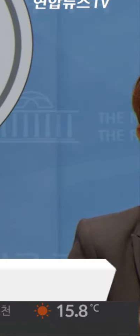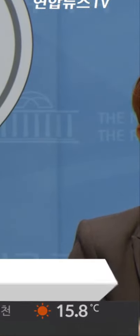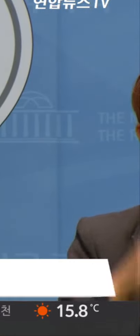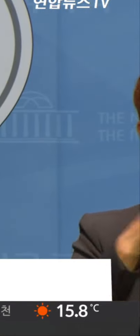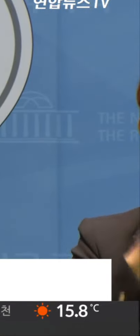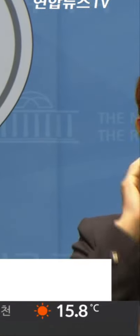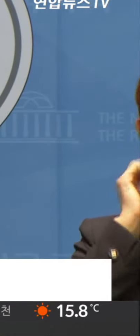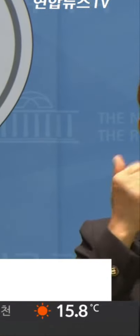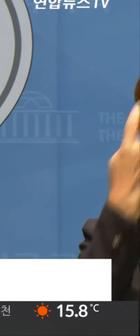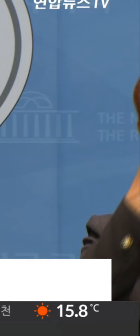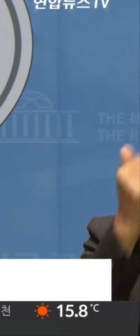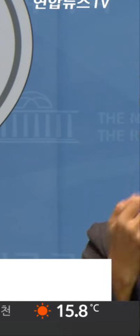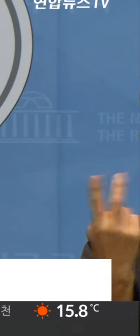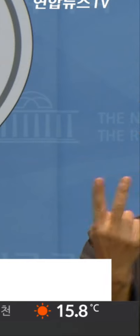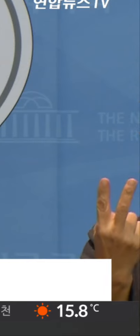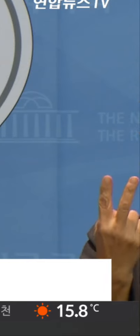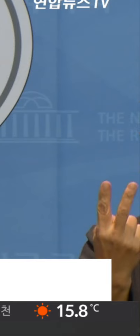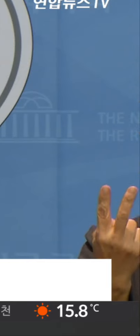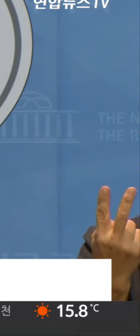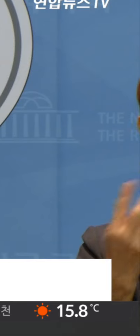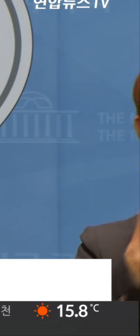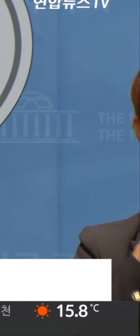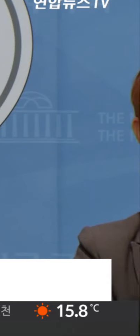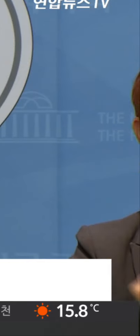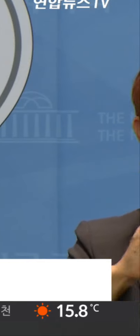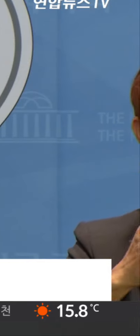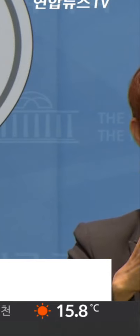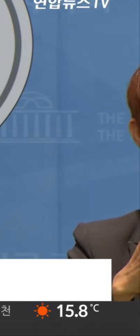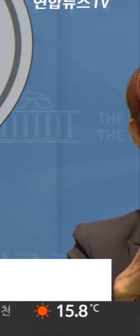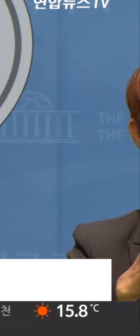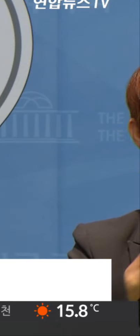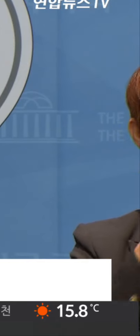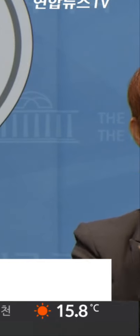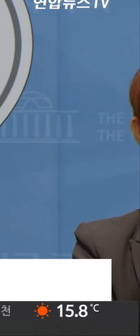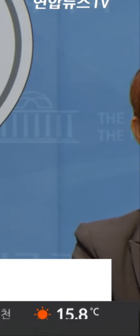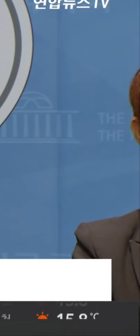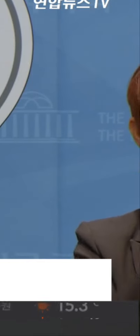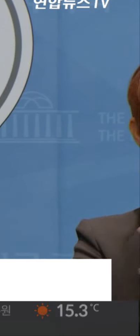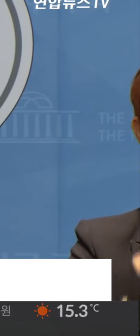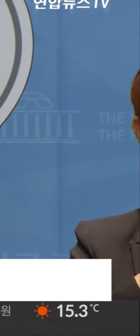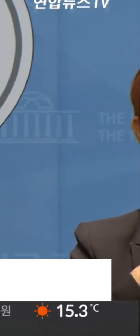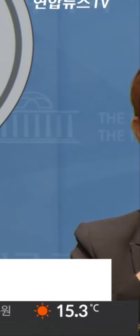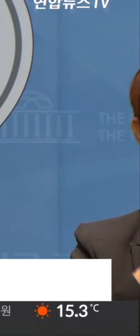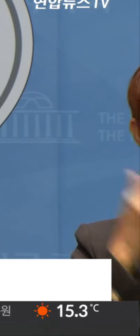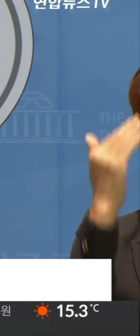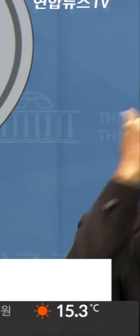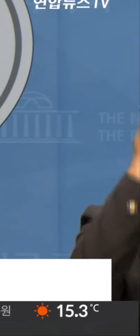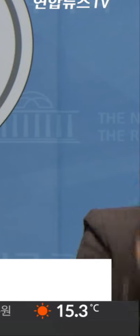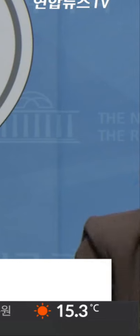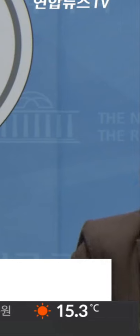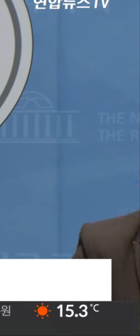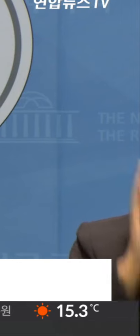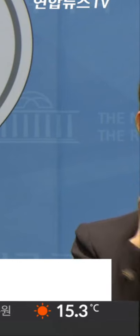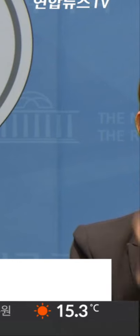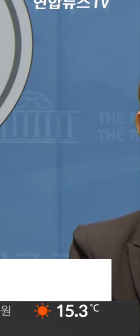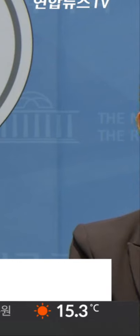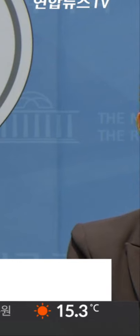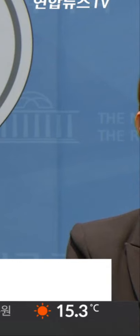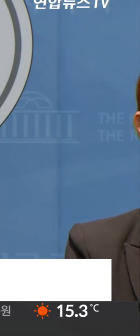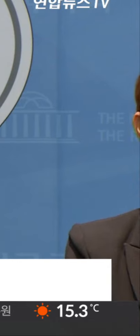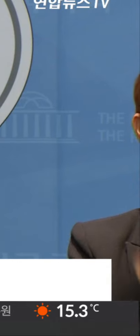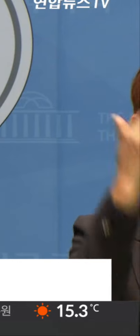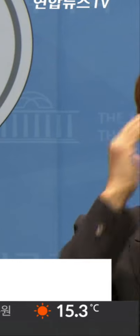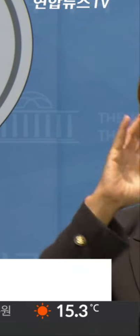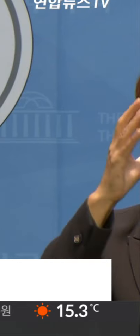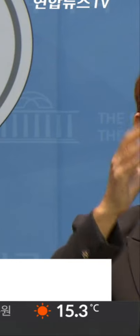대통령과 검찰이 민주공화국의 사법정의를 무너뜨리고 김건희 여사가 대한민국 위에 군림하는